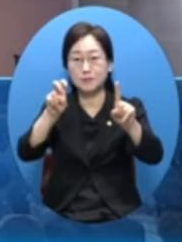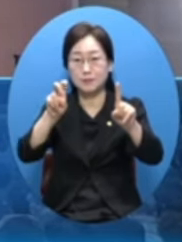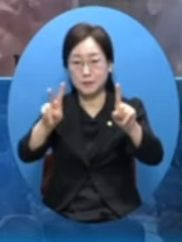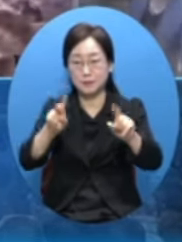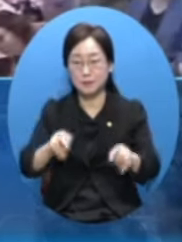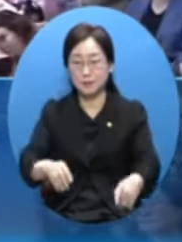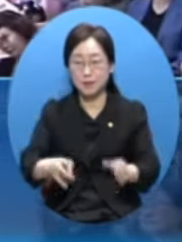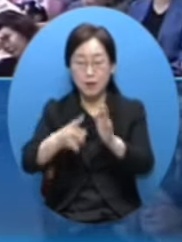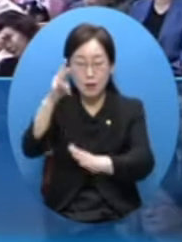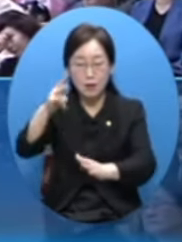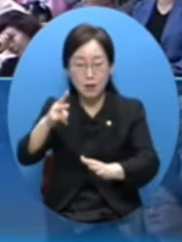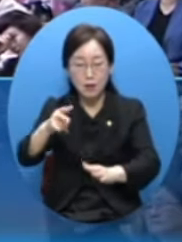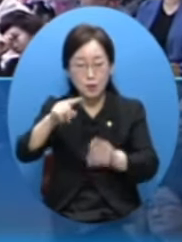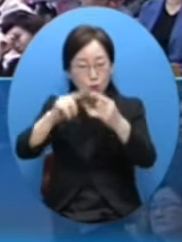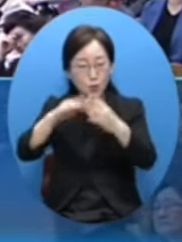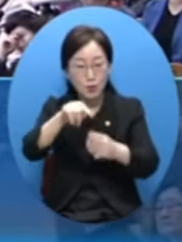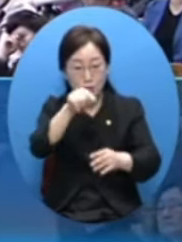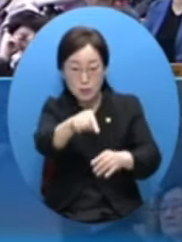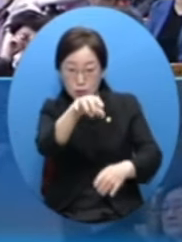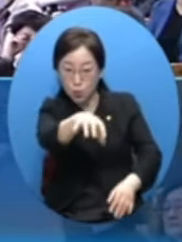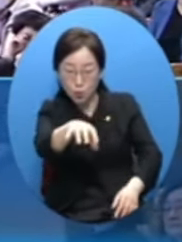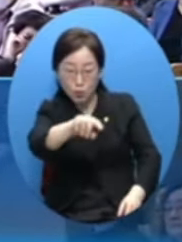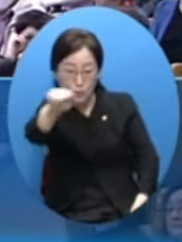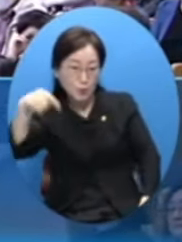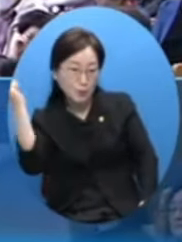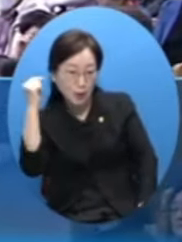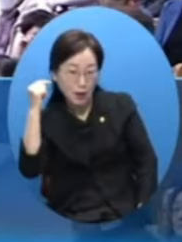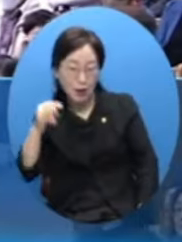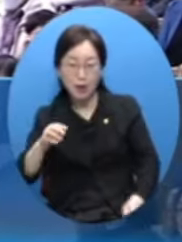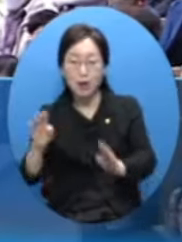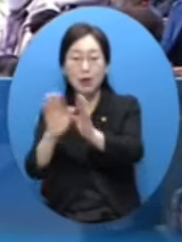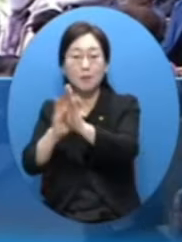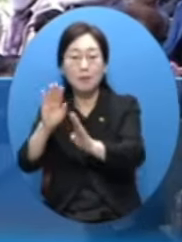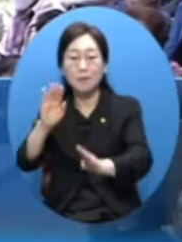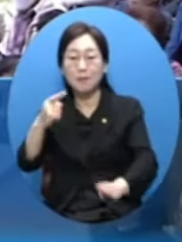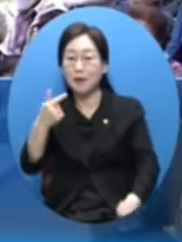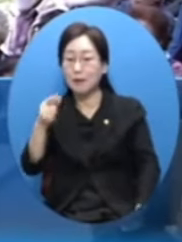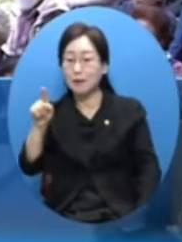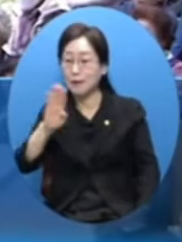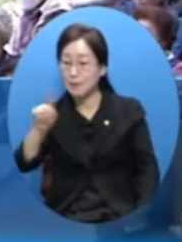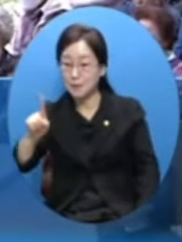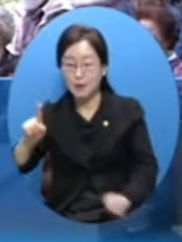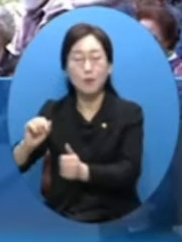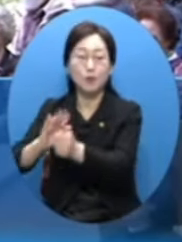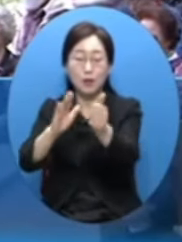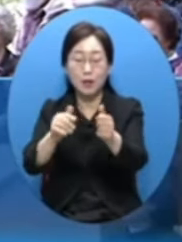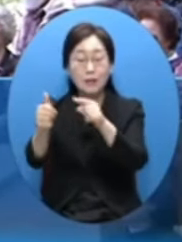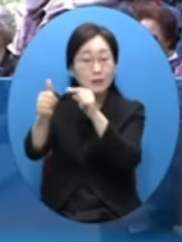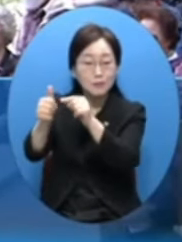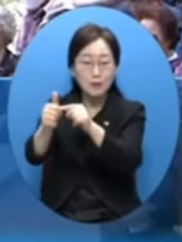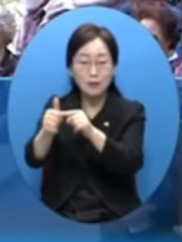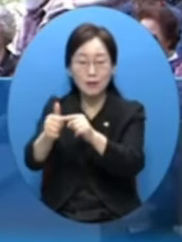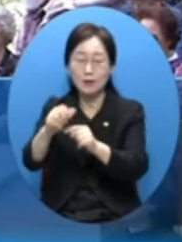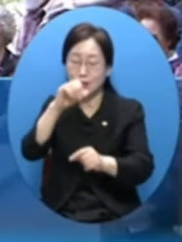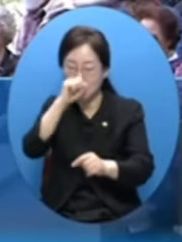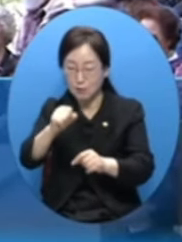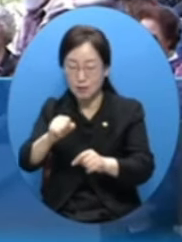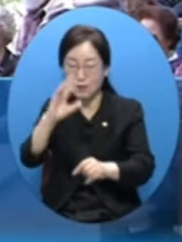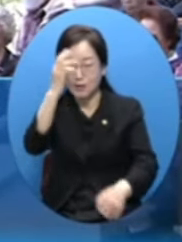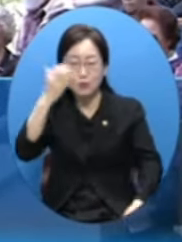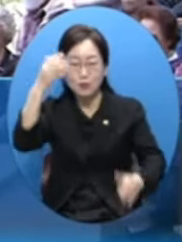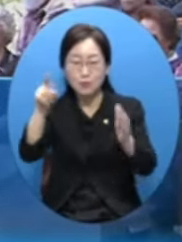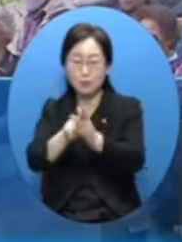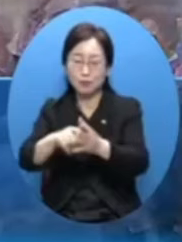사람들의 소문을 듣고 바나바를 안디옥까지 보내니 바나바는 착한 사람이요 성령과 믿음이 충만한 사람이라